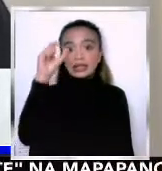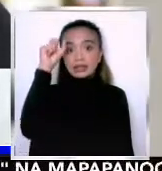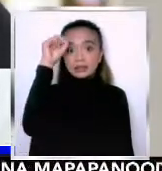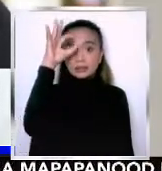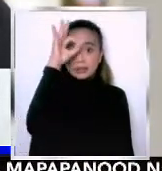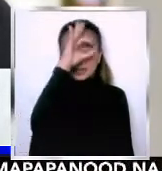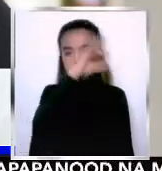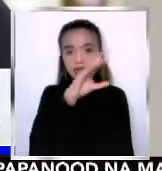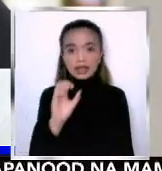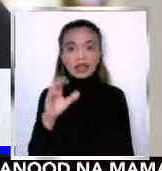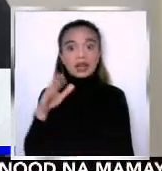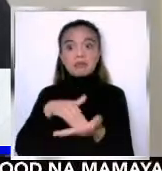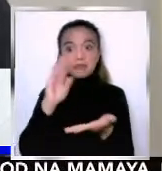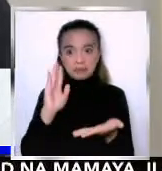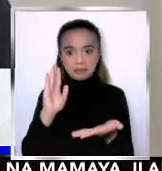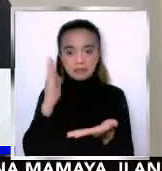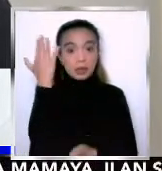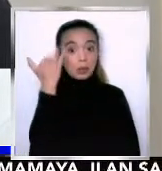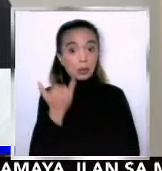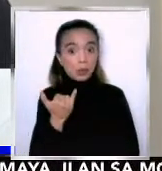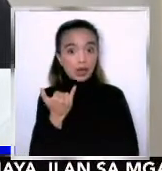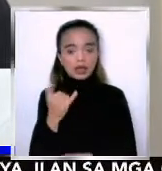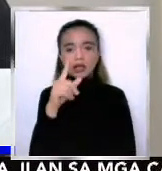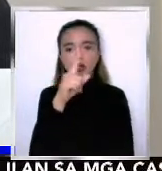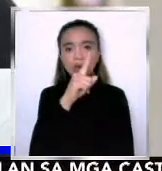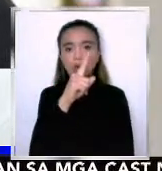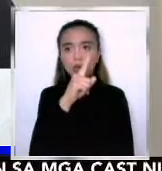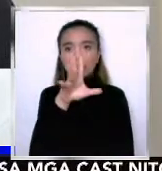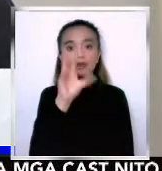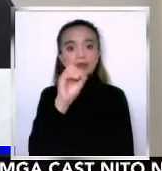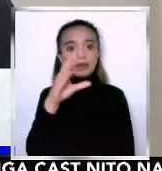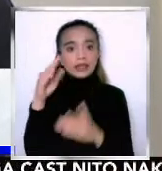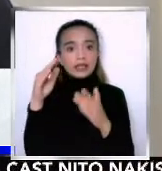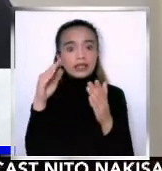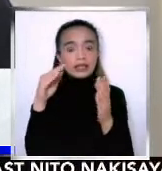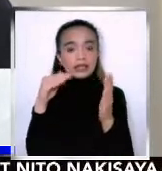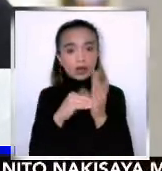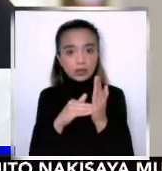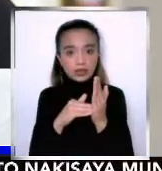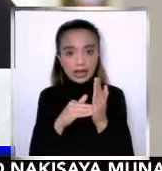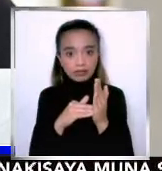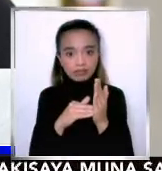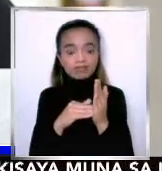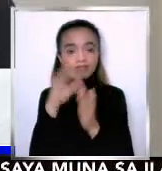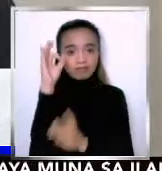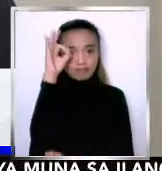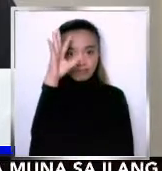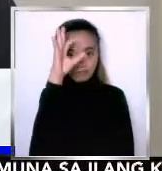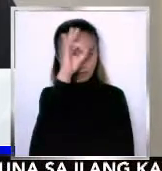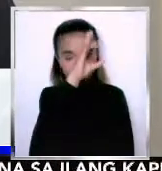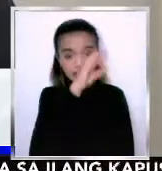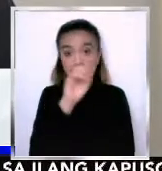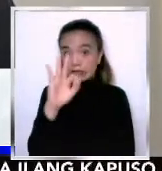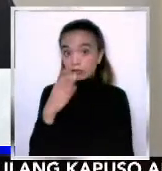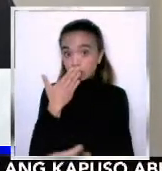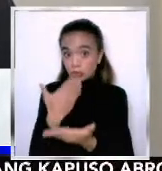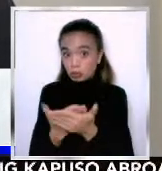dahil ang mintage niya is 150,000 pieces and in good condition, pumipresyo siya ng